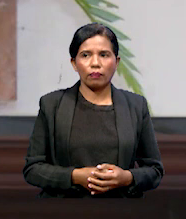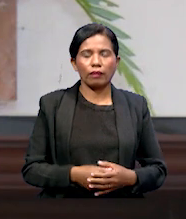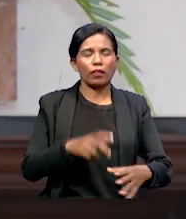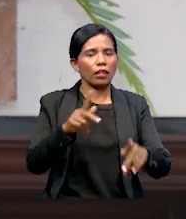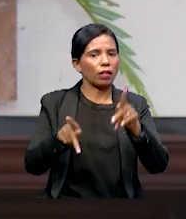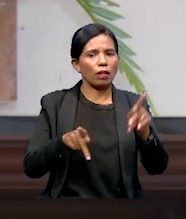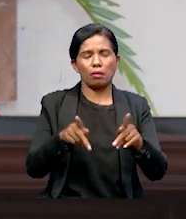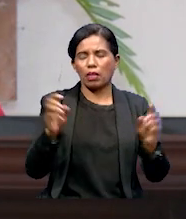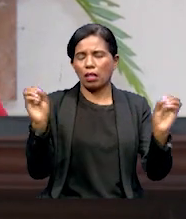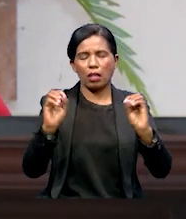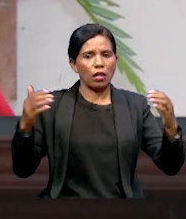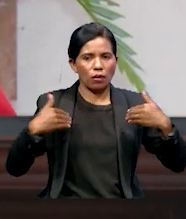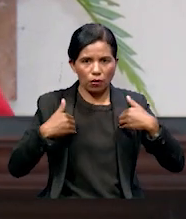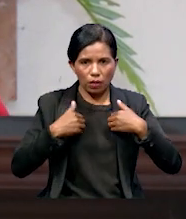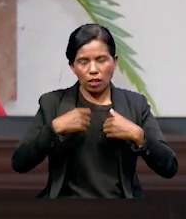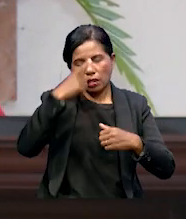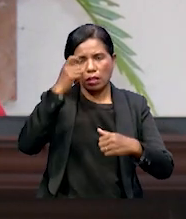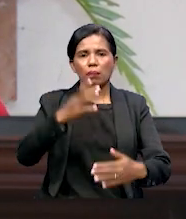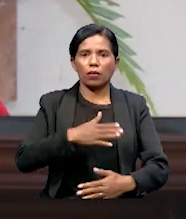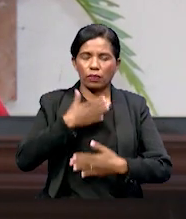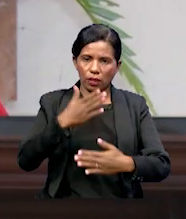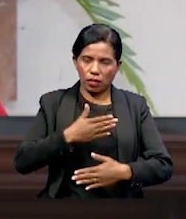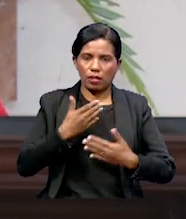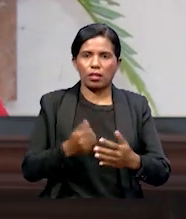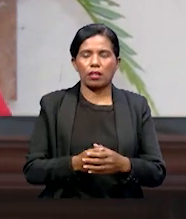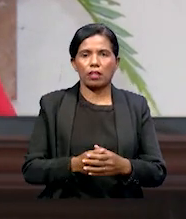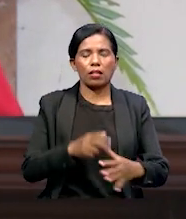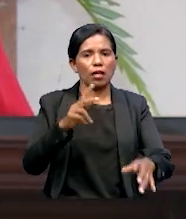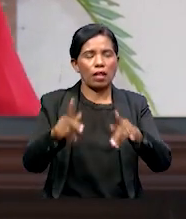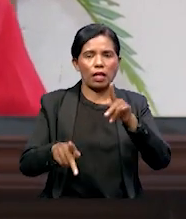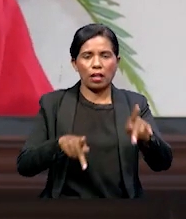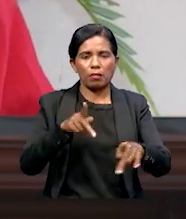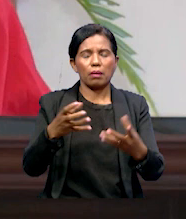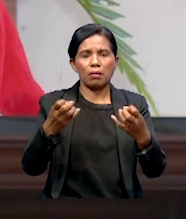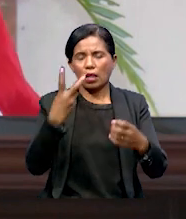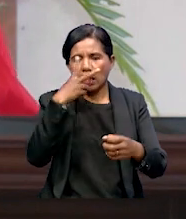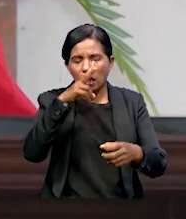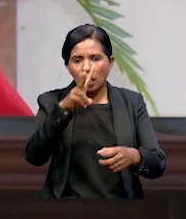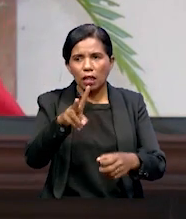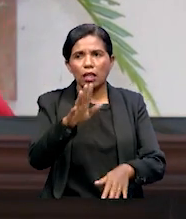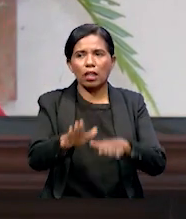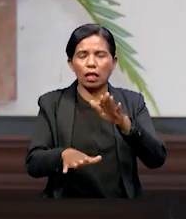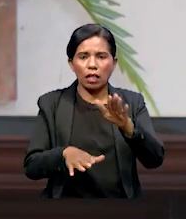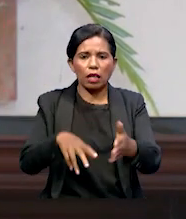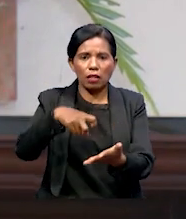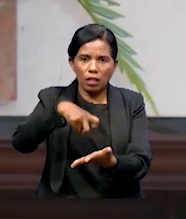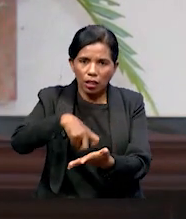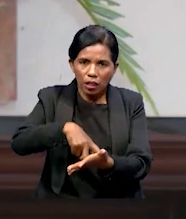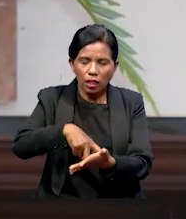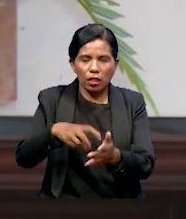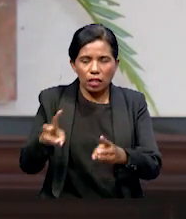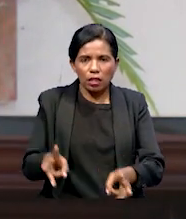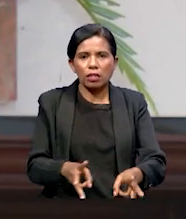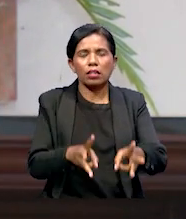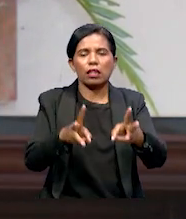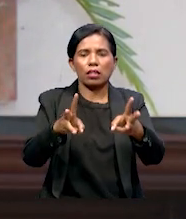emalakole tambah sa tambah solo kidane sarani siram mas ke alkatraum manas mos balong hakne akia istana lar hakne